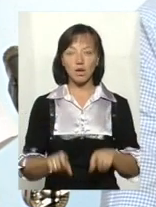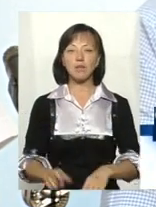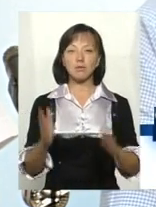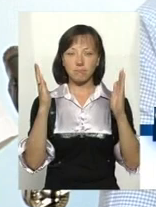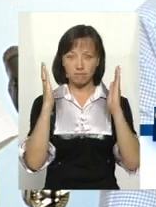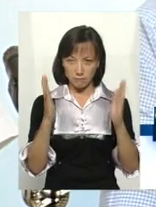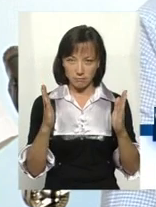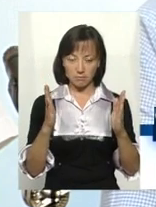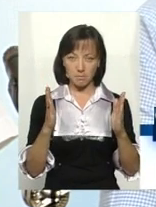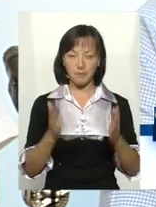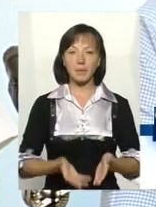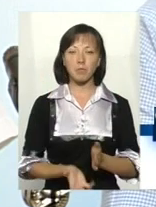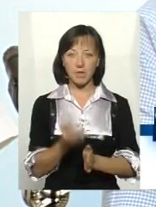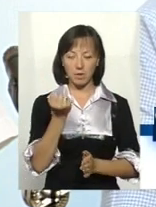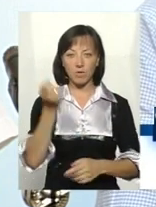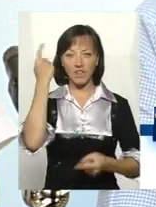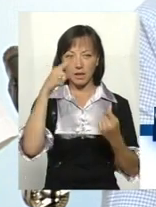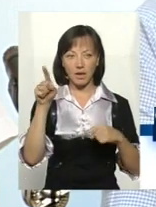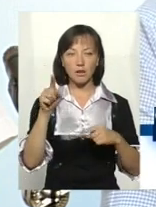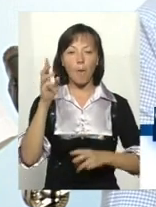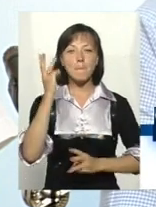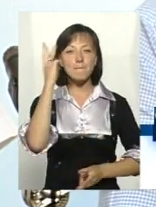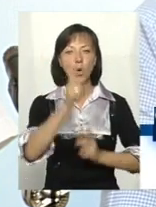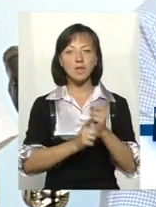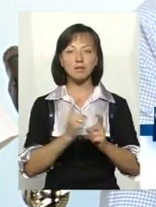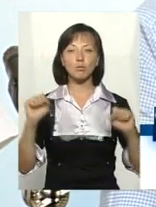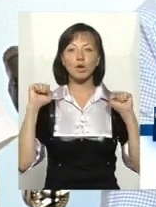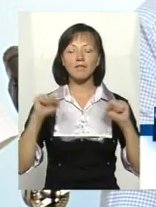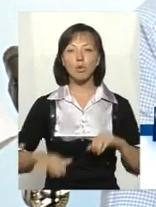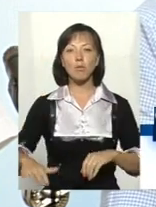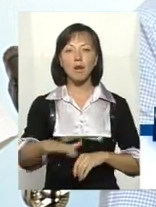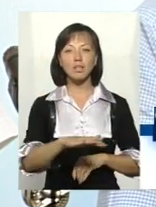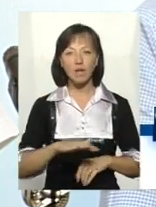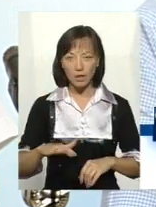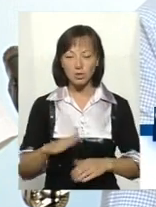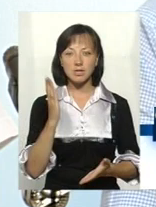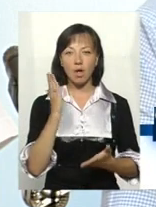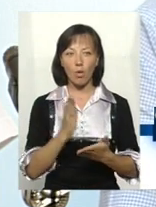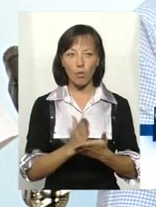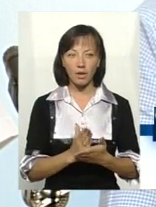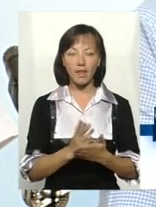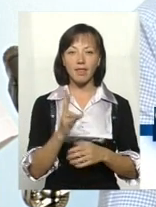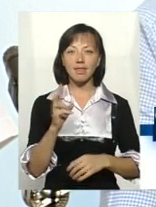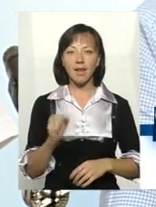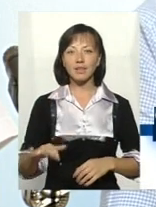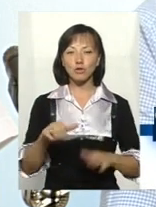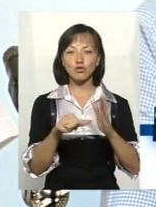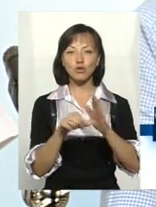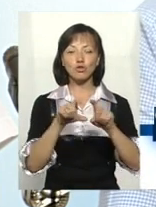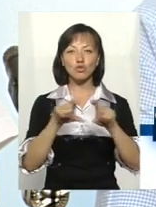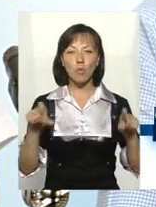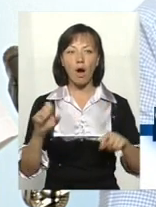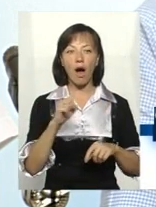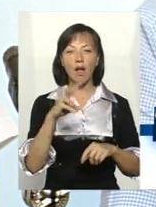руками підтримував ідею модернізації спортивного майданчика, який знаходиться на території 6-ї школи,